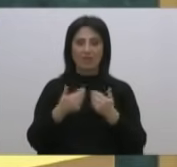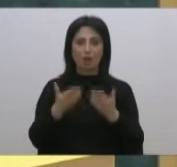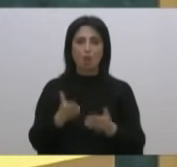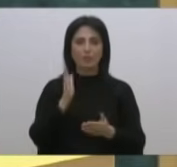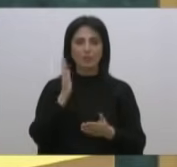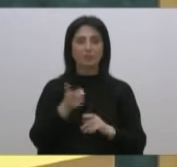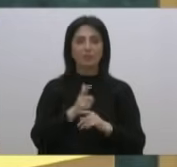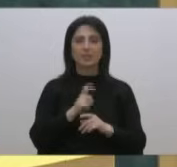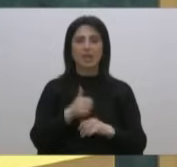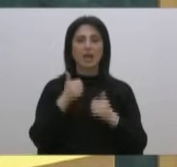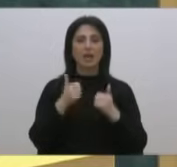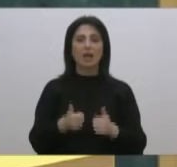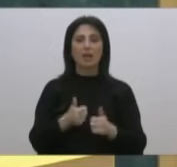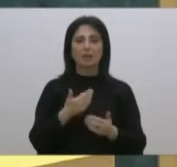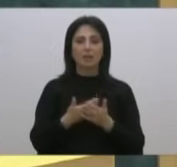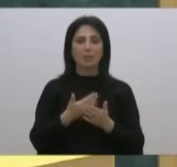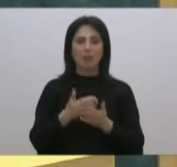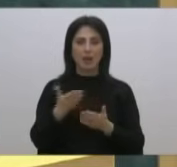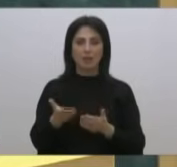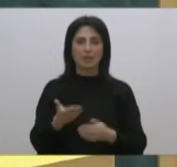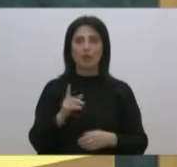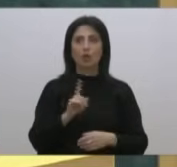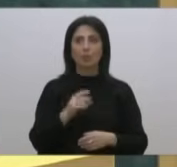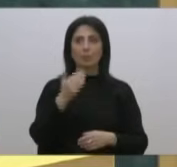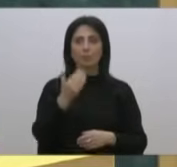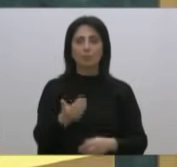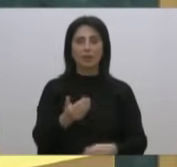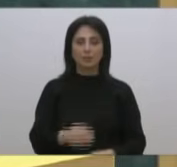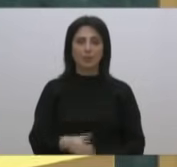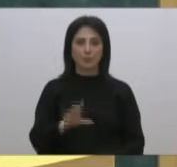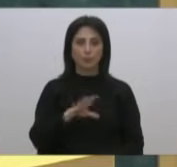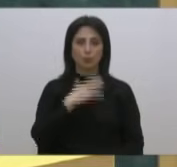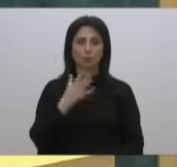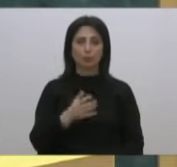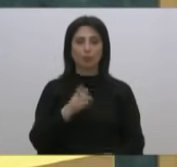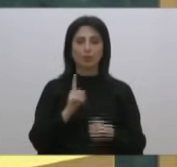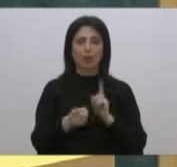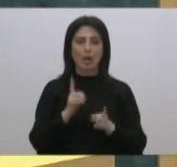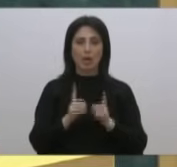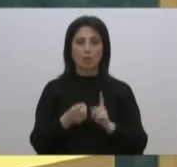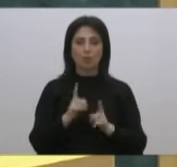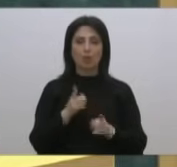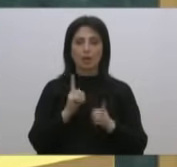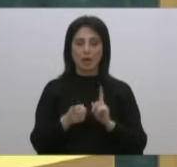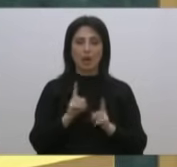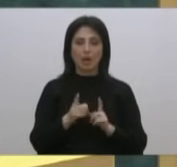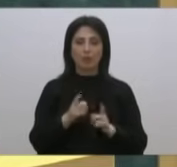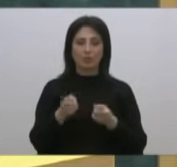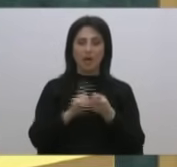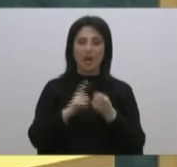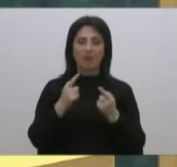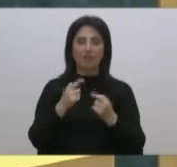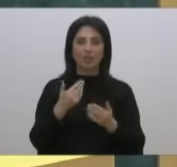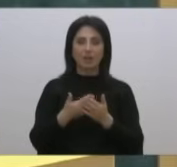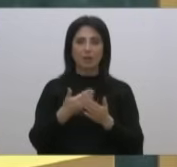თაობისთვის ეს იქნება ძალიან კარგი მაგალითი, რომ მათ ჰქონდეთ რეალური